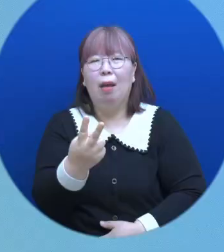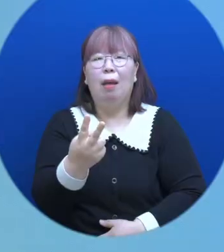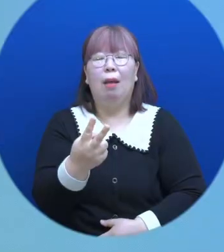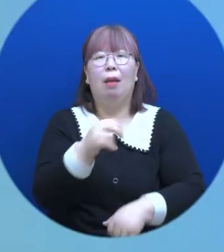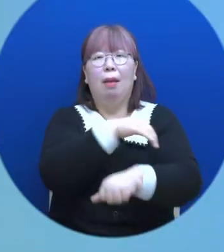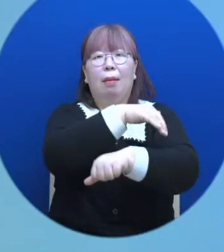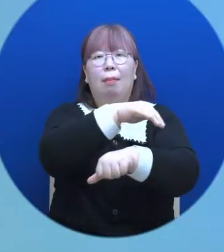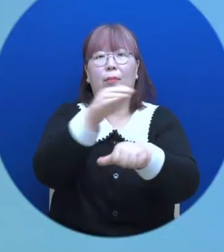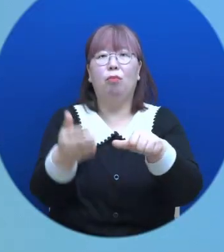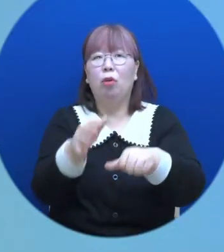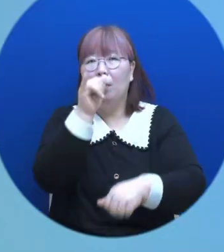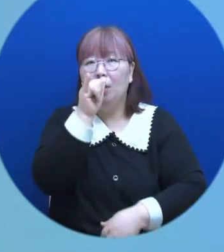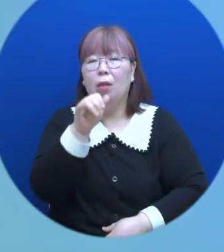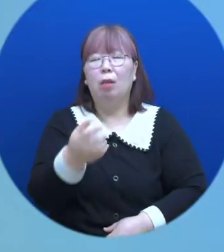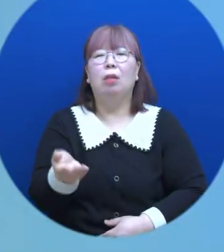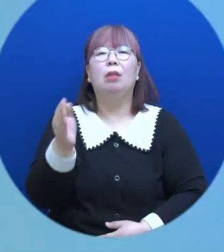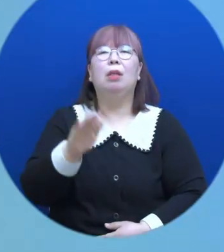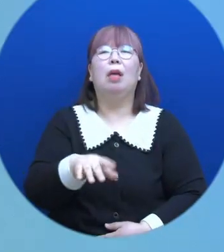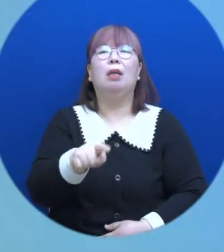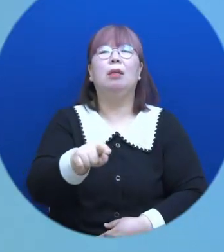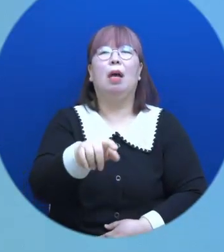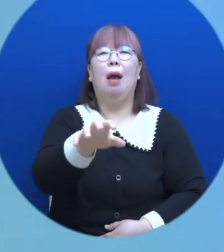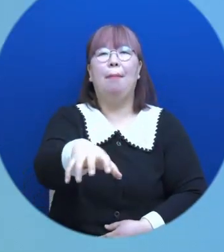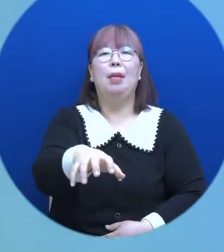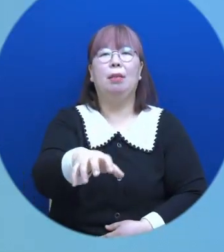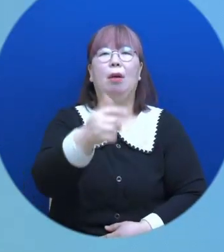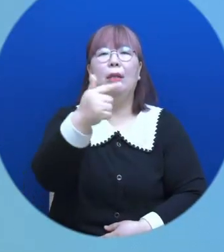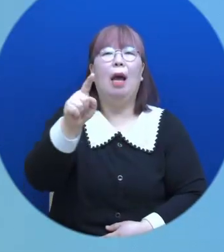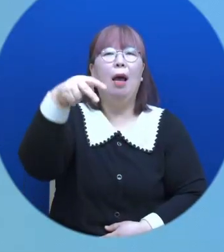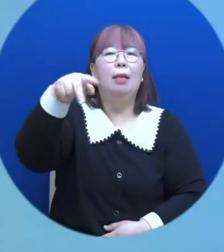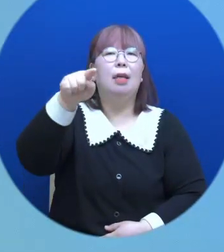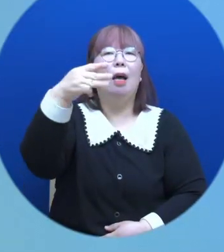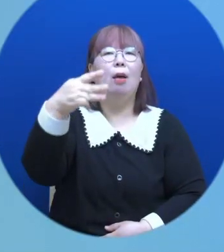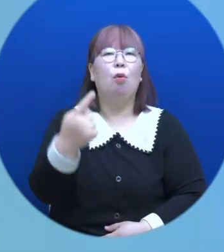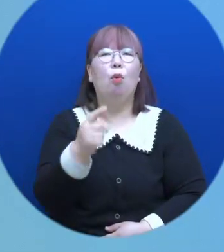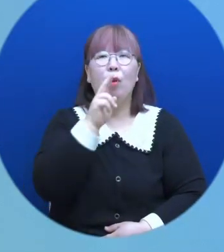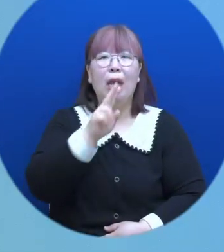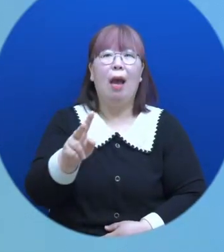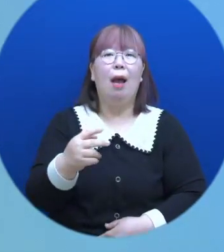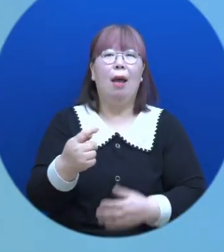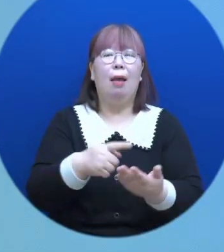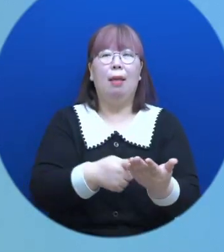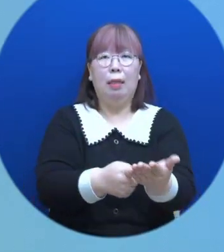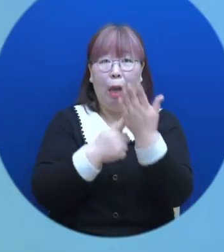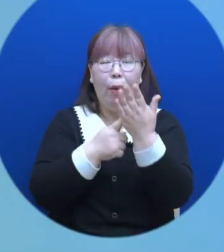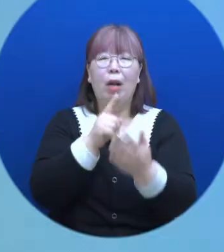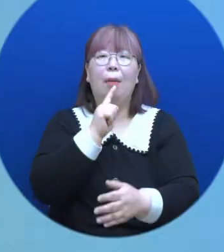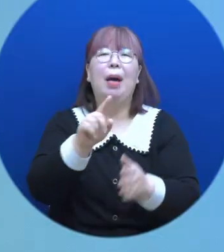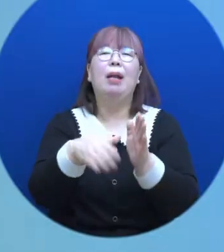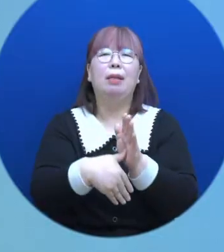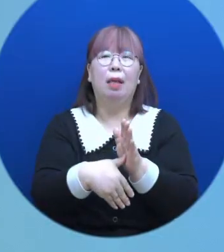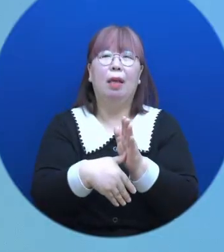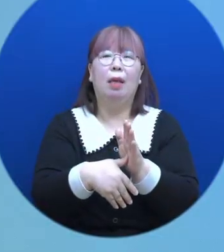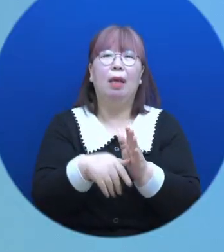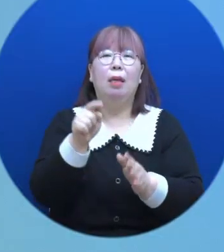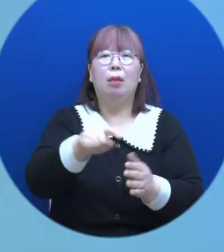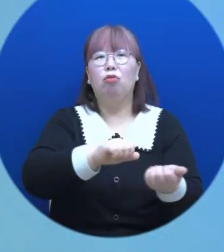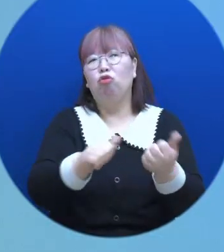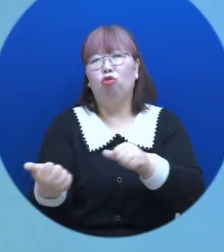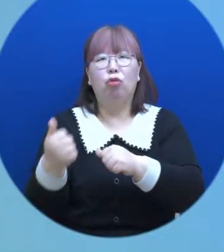있습니다. 그런데 그 무덤 앞에서 나사로야 나오라 말씀하고 있을 때 그